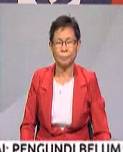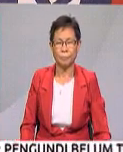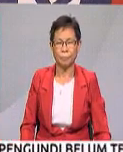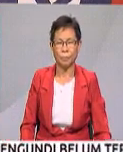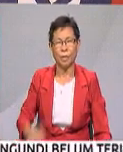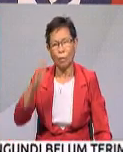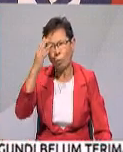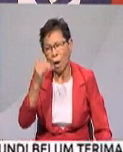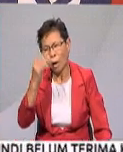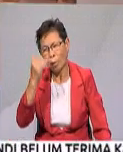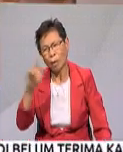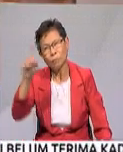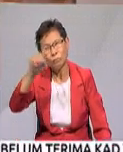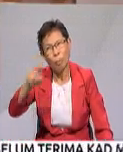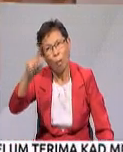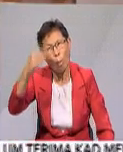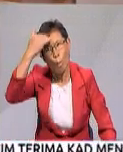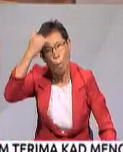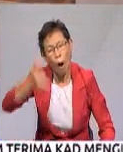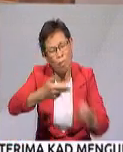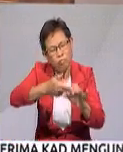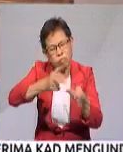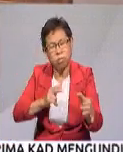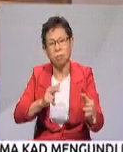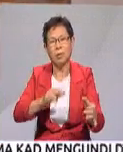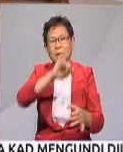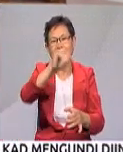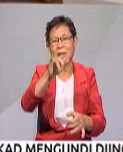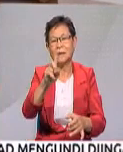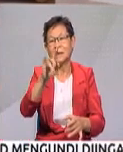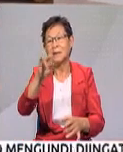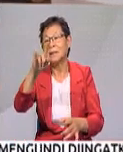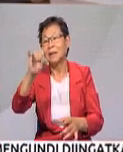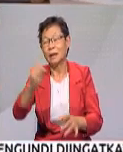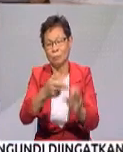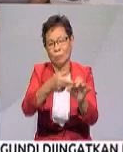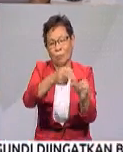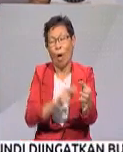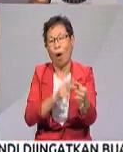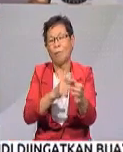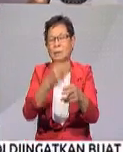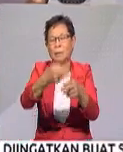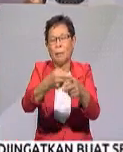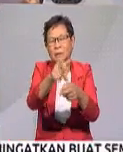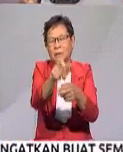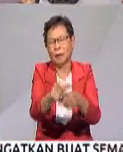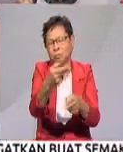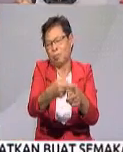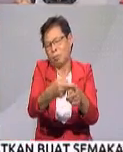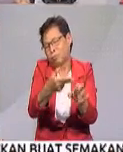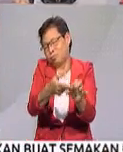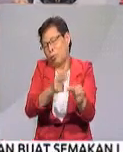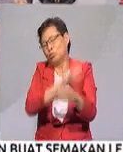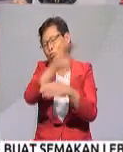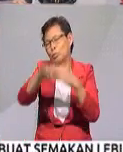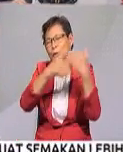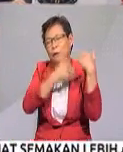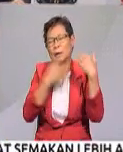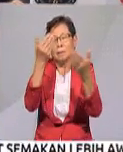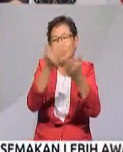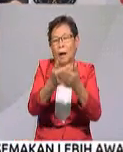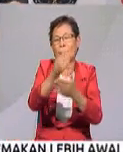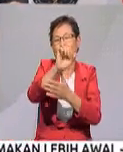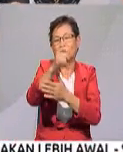why he is withdrawing. Jadadish turut menambah bahawa penarikan diri daripada pencalonan nama bagi semua jawatan menjelang